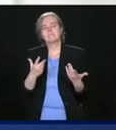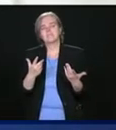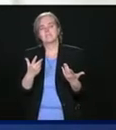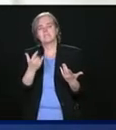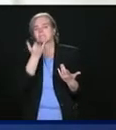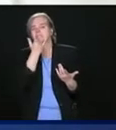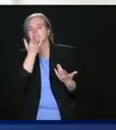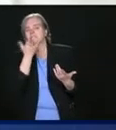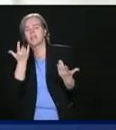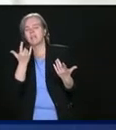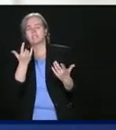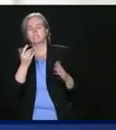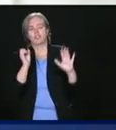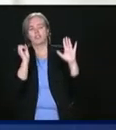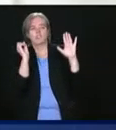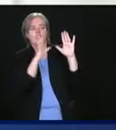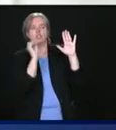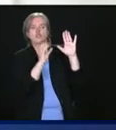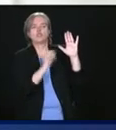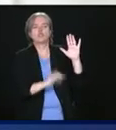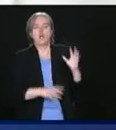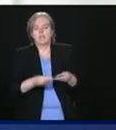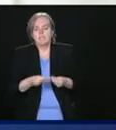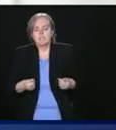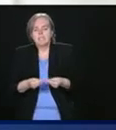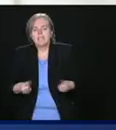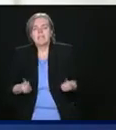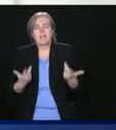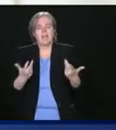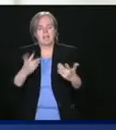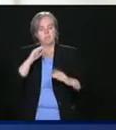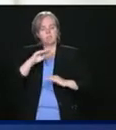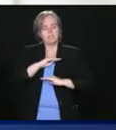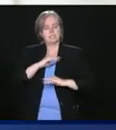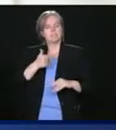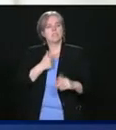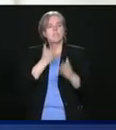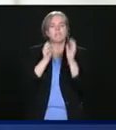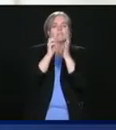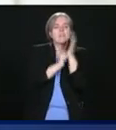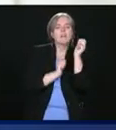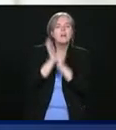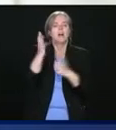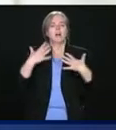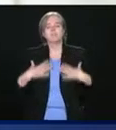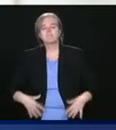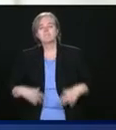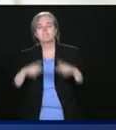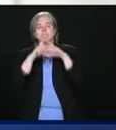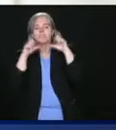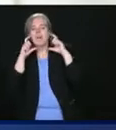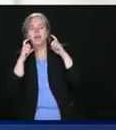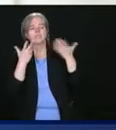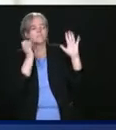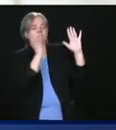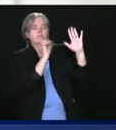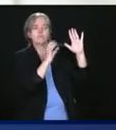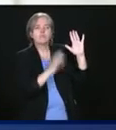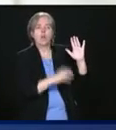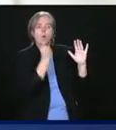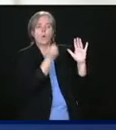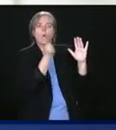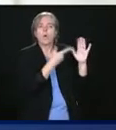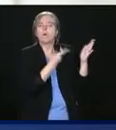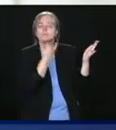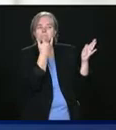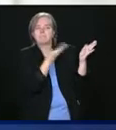de matériel médical alors qu'il y a plusieurs entrepôts à travers le pays qui ont fermé leurs portes? Au cours